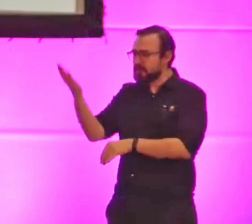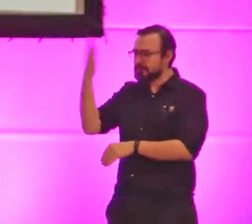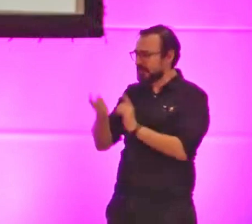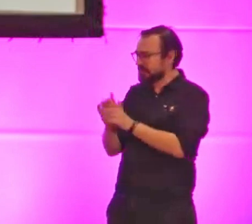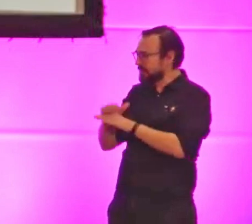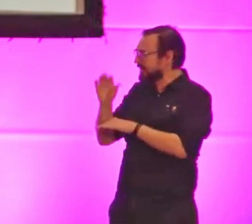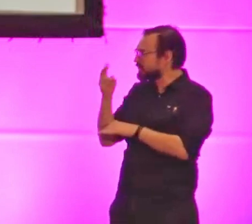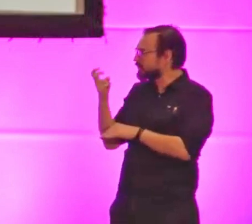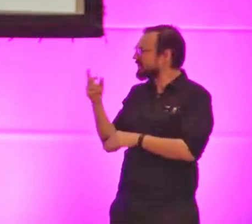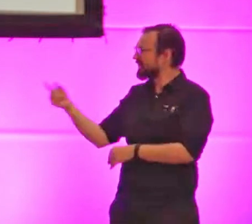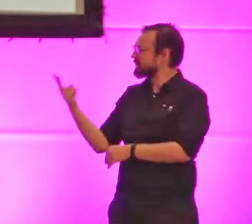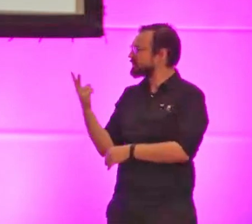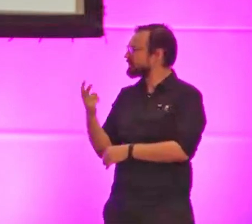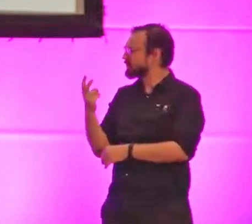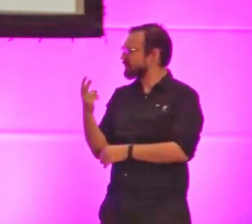Mer?